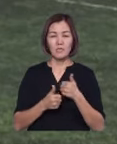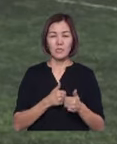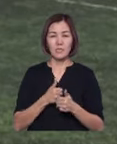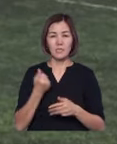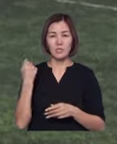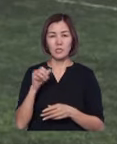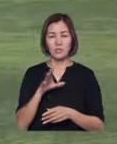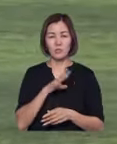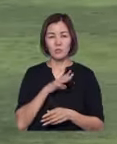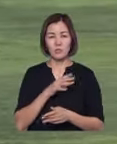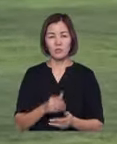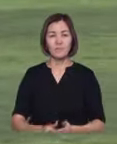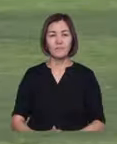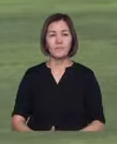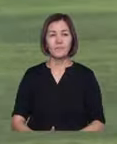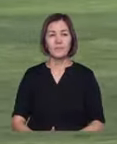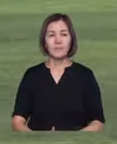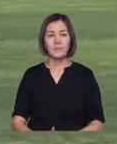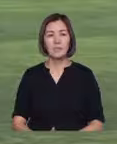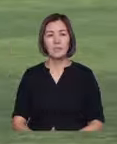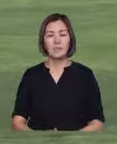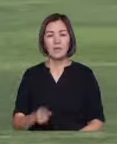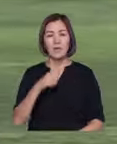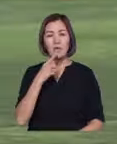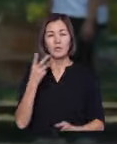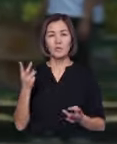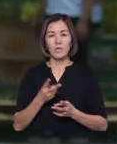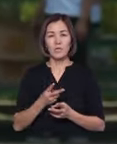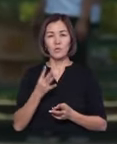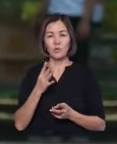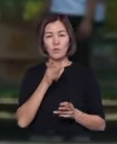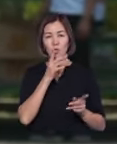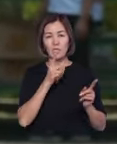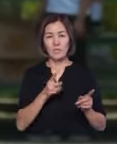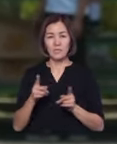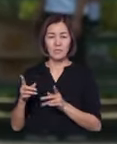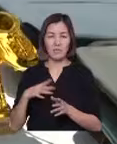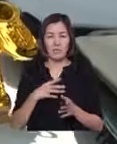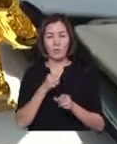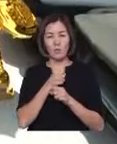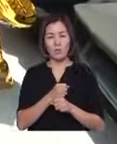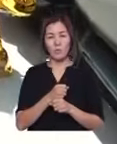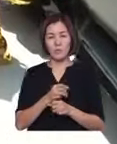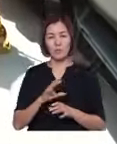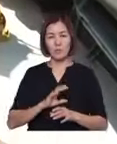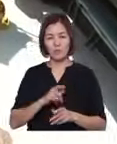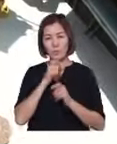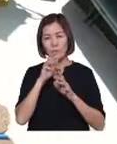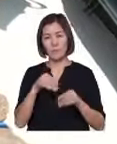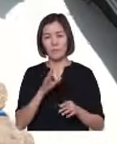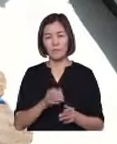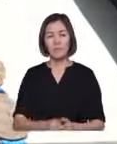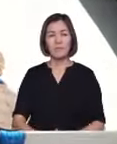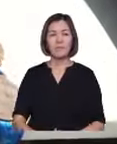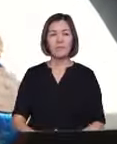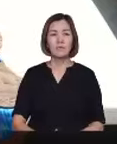жеңіс тұғырынан көрінді. Айта кетейік, турнир 4 кезеңнен тұрады. Жеңімпаздар арнайы кубок және дипломмен марапатталады.